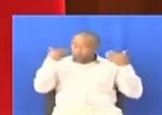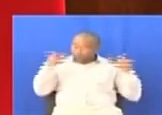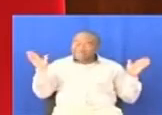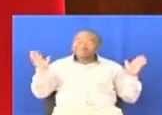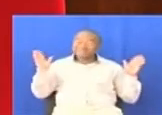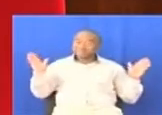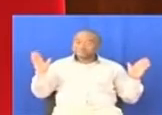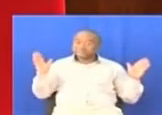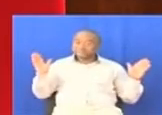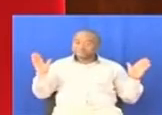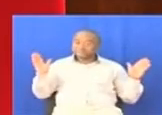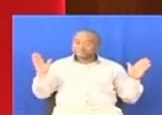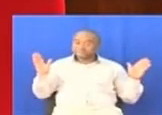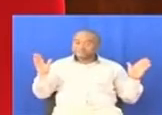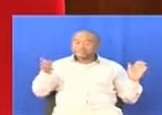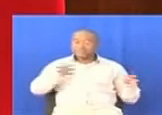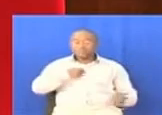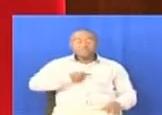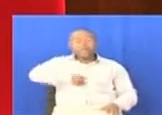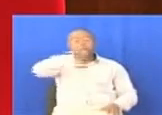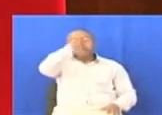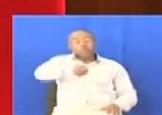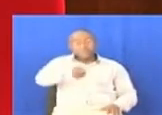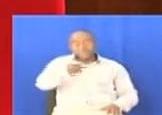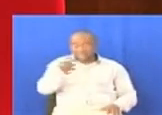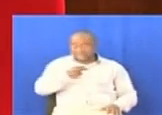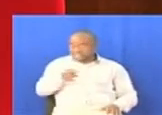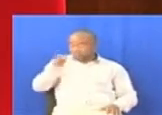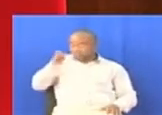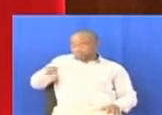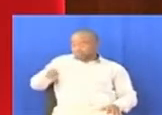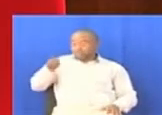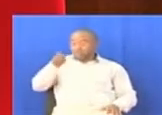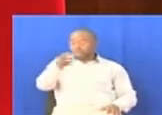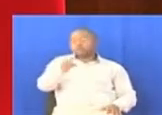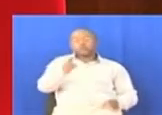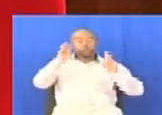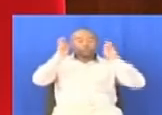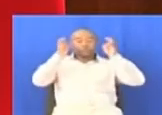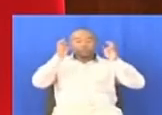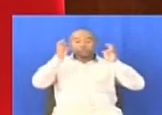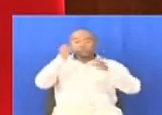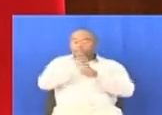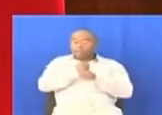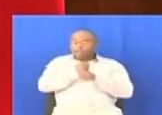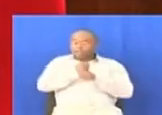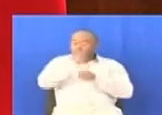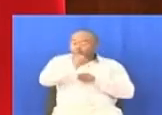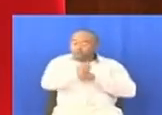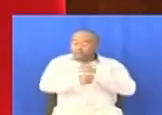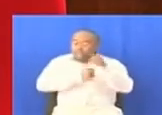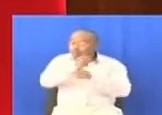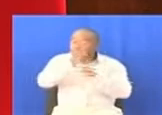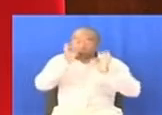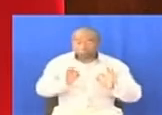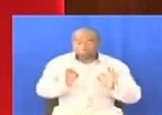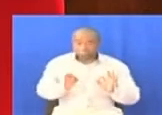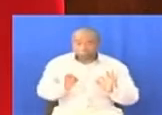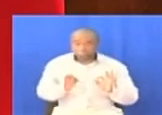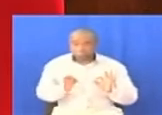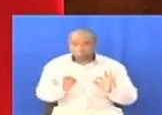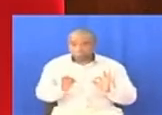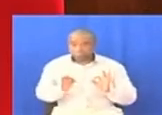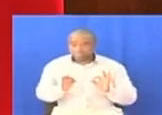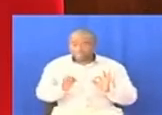nimesema ninapongeza kama mtoa hoja alivyosema, hatua alizozichukua Mheshimiwa Rais juu ya corona. Ni sio watu wa